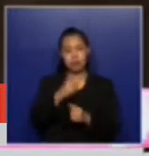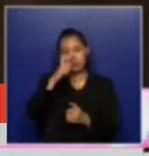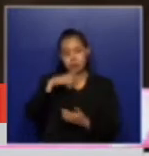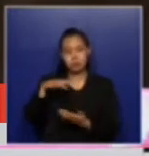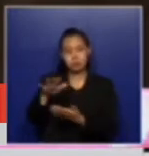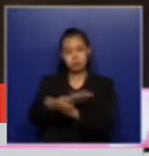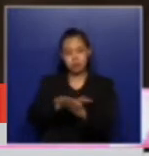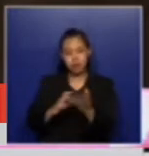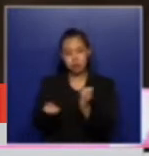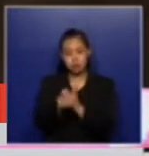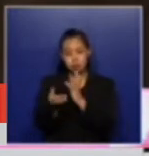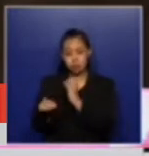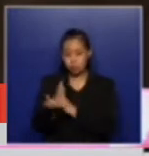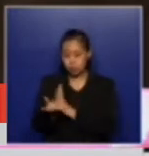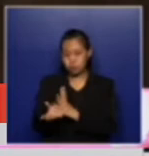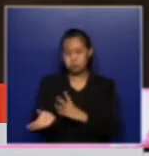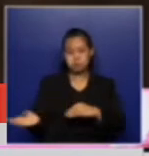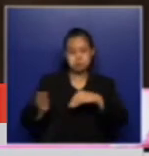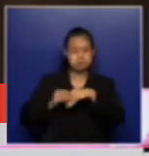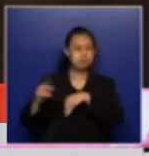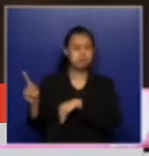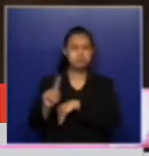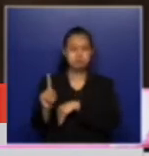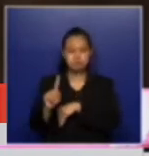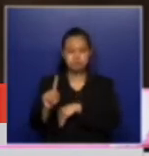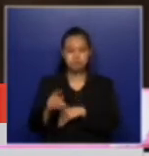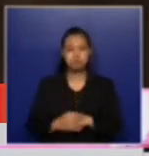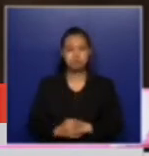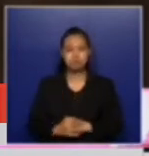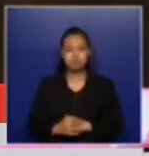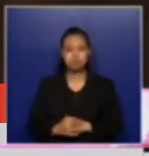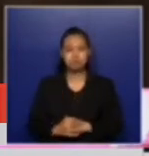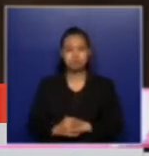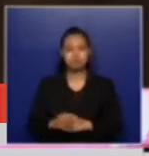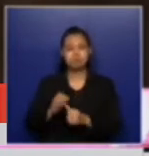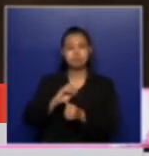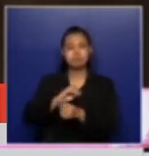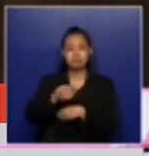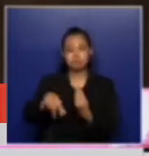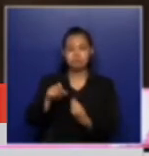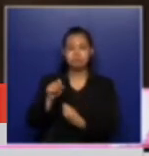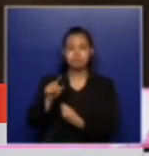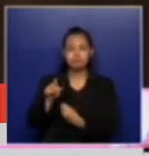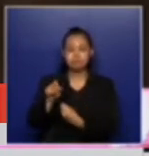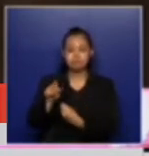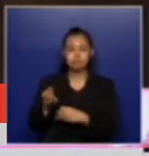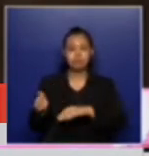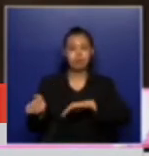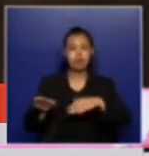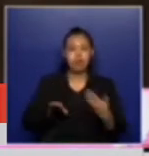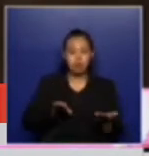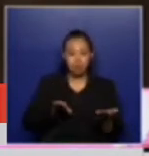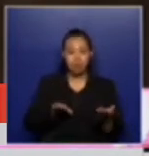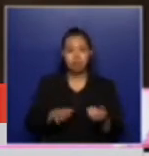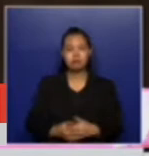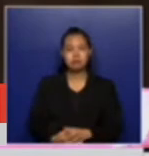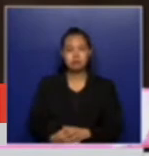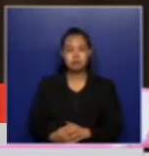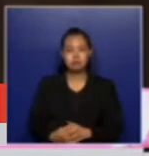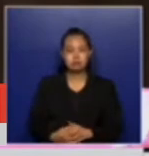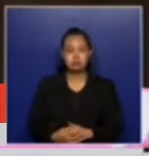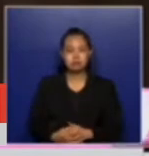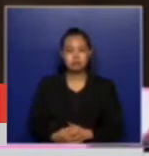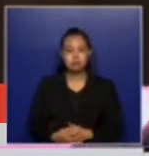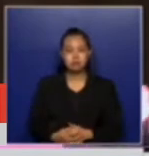กฤตหนึ่งวิกฤตที่ผมจะกราบเรียนนั้นก็คือวิกฤตเศรษฐกิจนะฮะดังนั้นการ